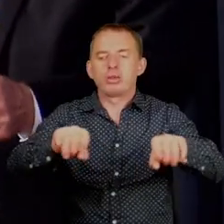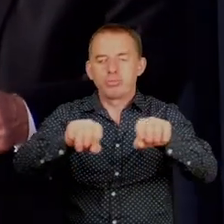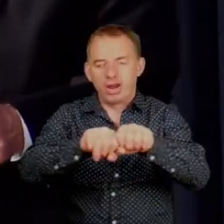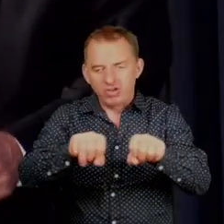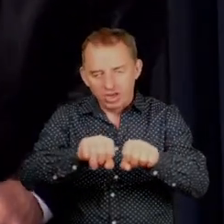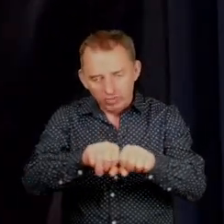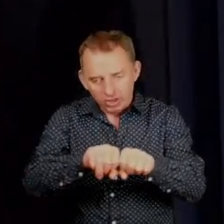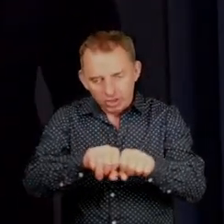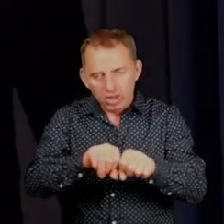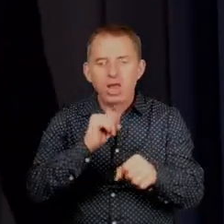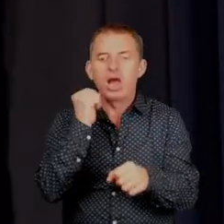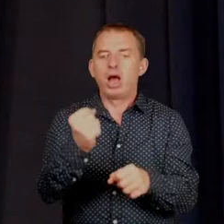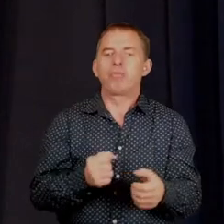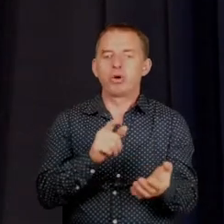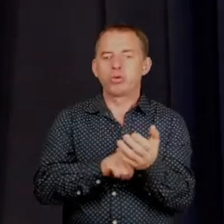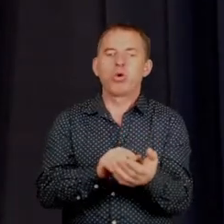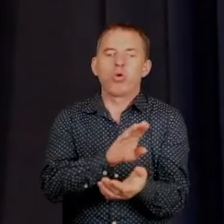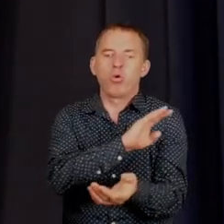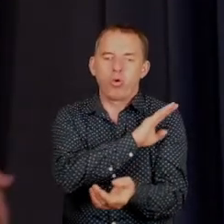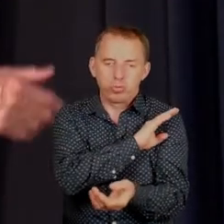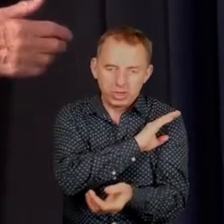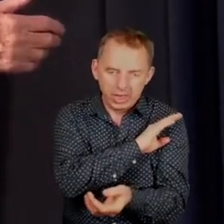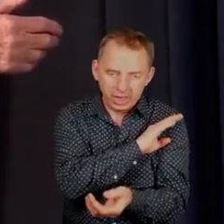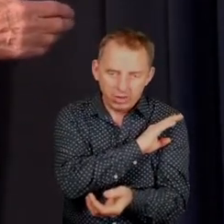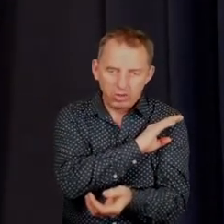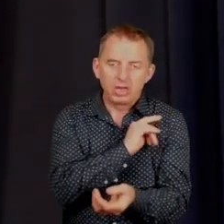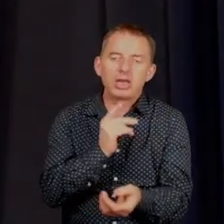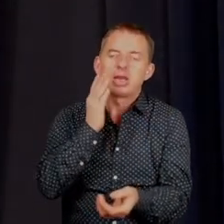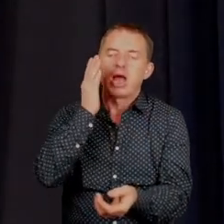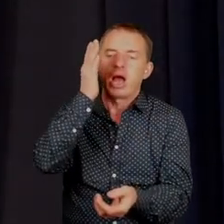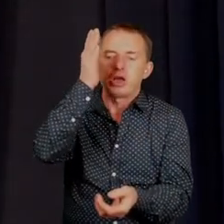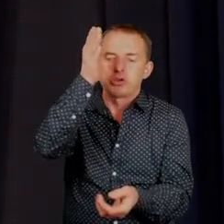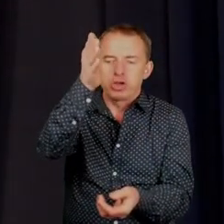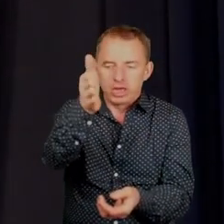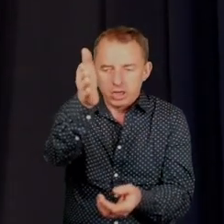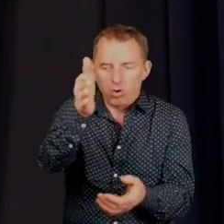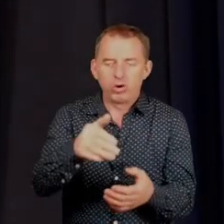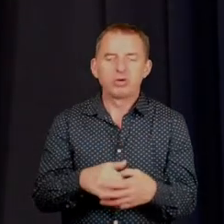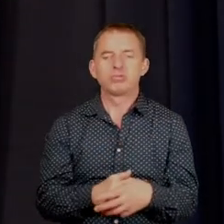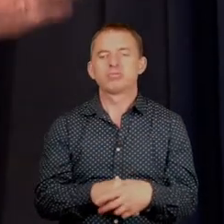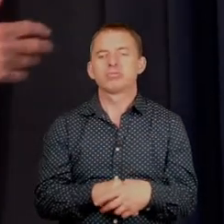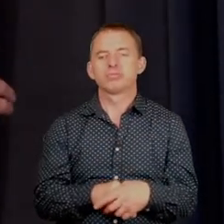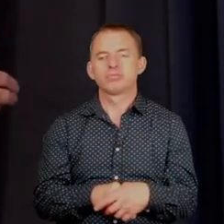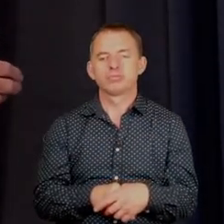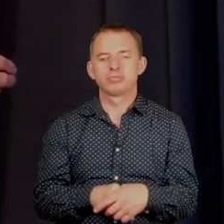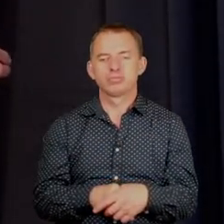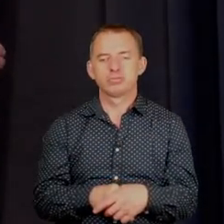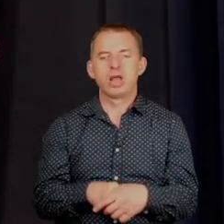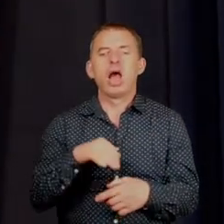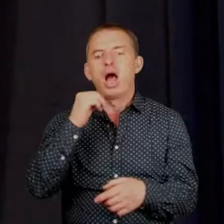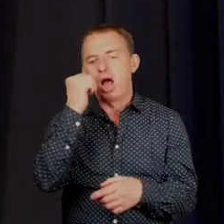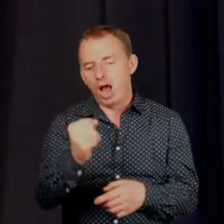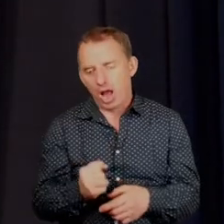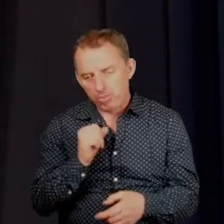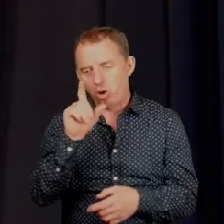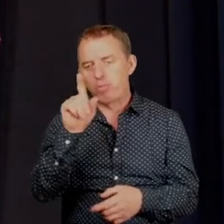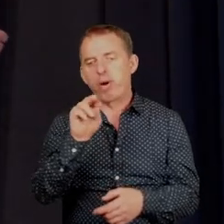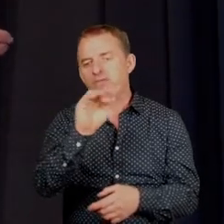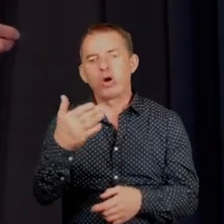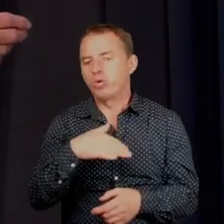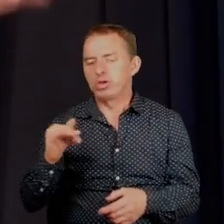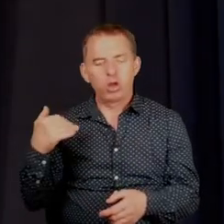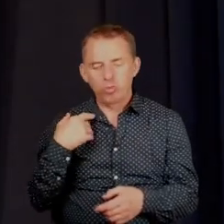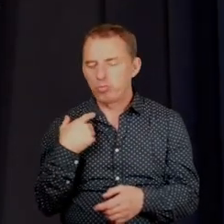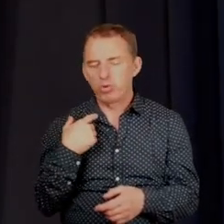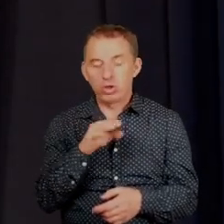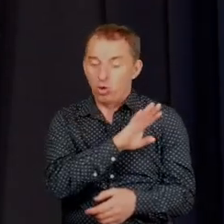hope. Apostoł Piotr umierał z nadzieją. Paul didn't die a defeated, broken man. Apostoł Paweł nie umierał pokonany.